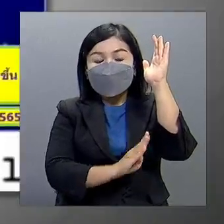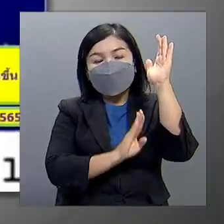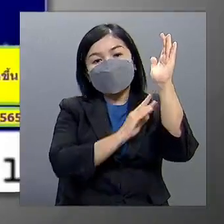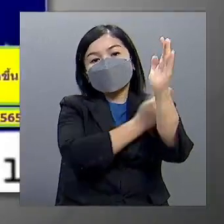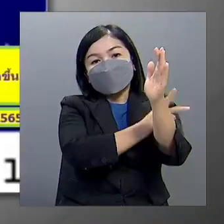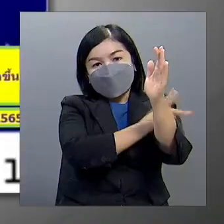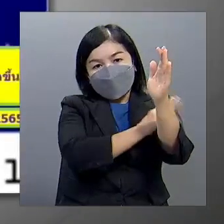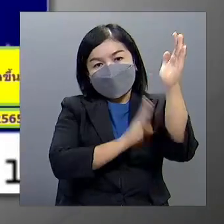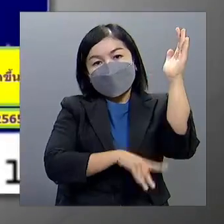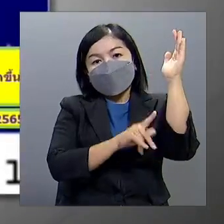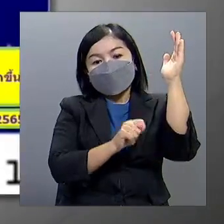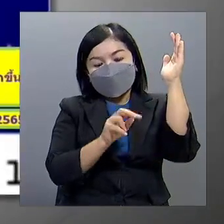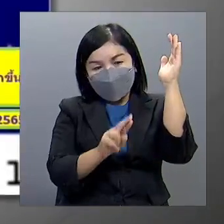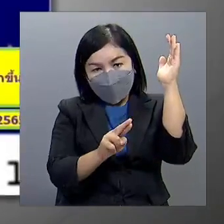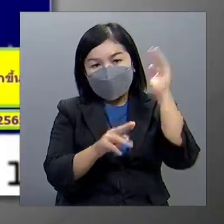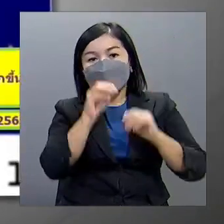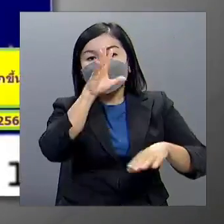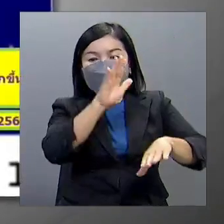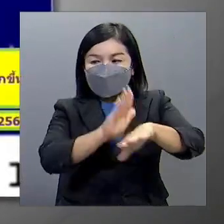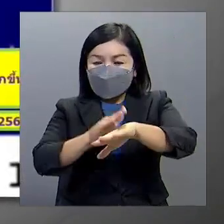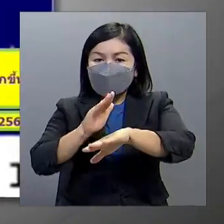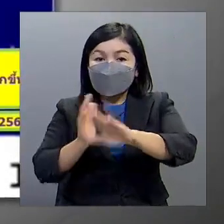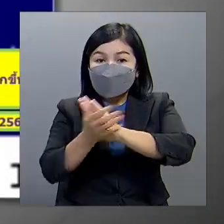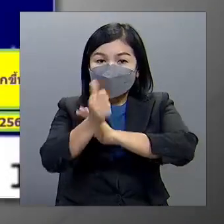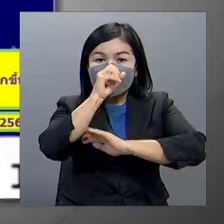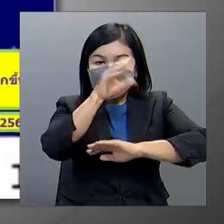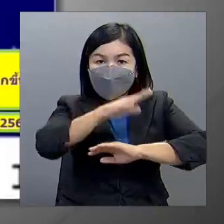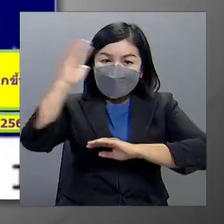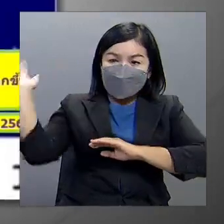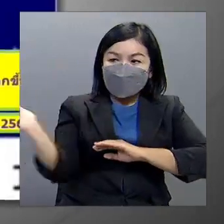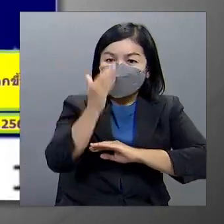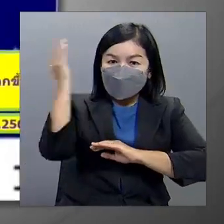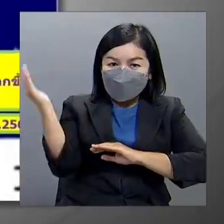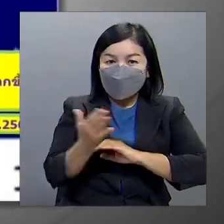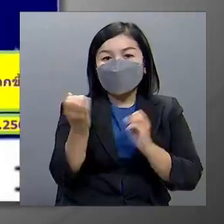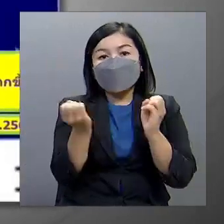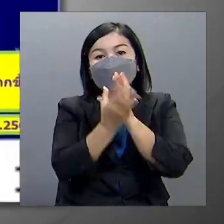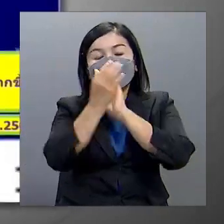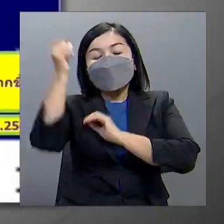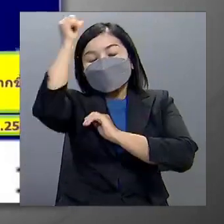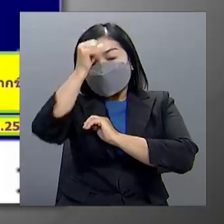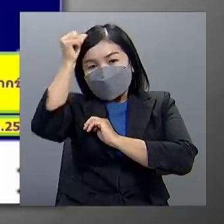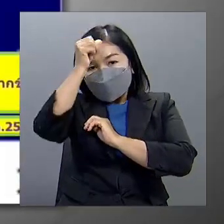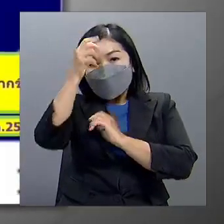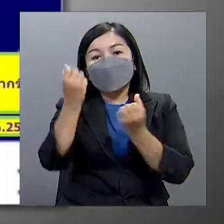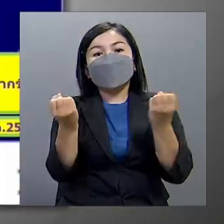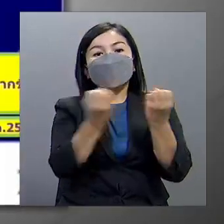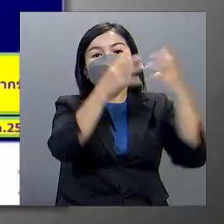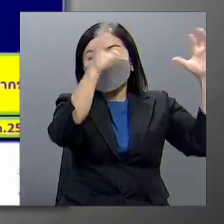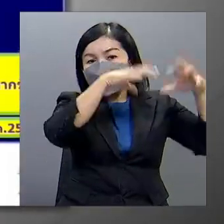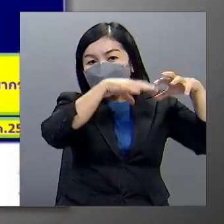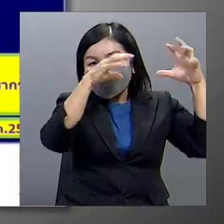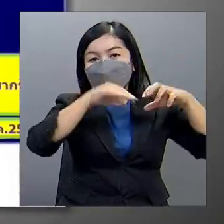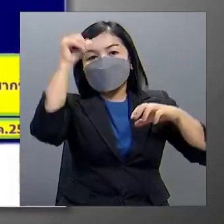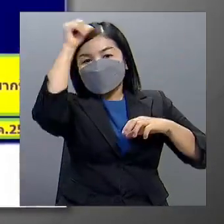กรุ๊ปผู้เชี่ยวชาญด้านการจัดการน้ำเปิดเผยว่าพายุไซโคลนที่ขึ้นฝั่งประเทศอินเดียจะทำให้มีฝนตกหนักในพื้นที่ภาคตะวัน